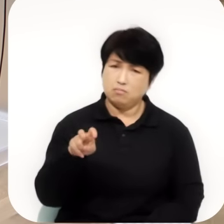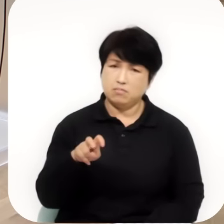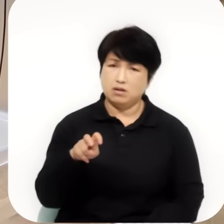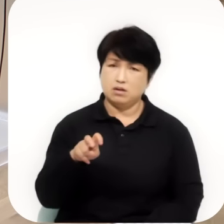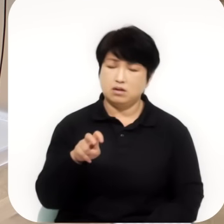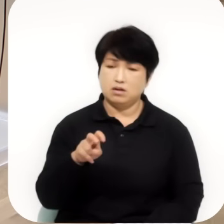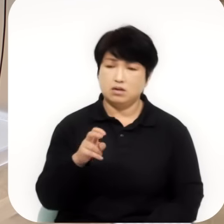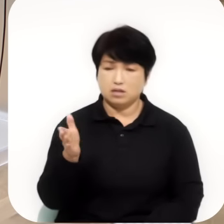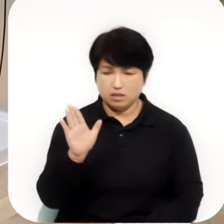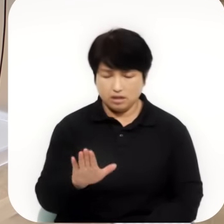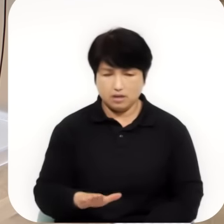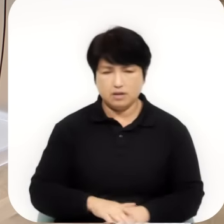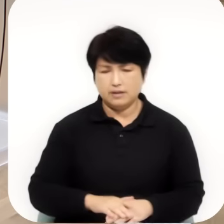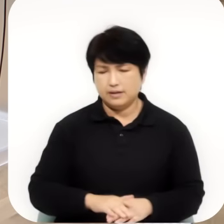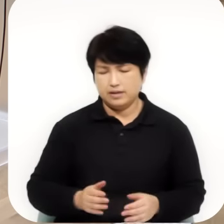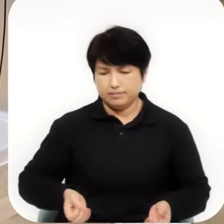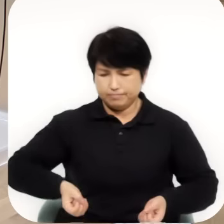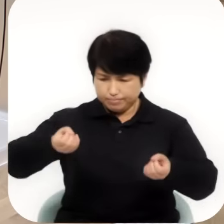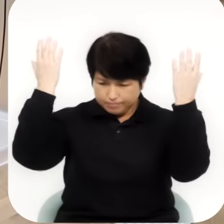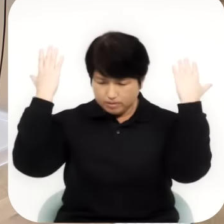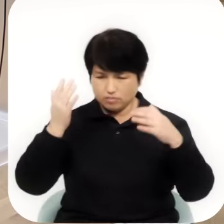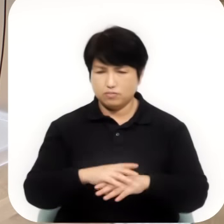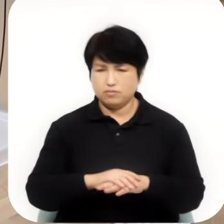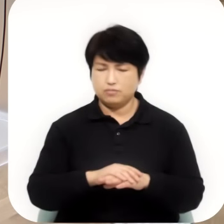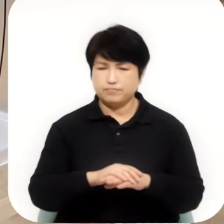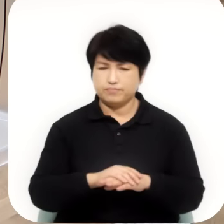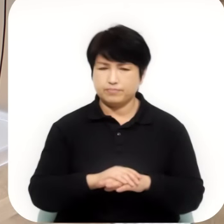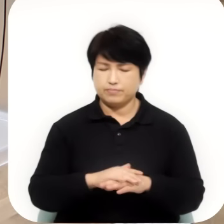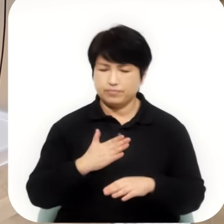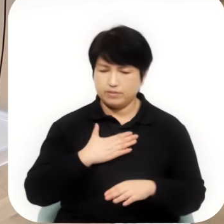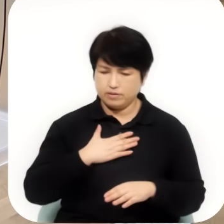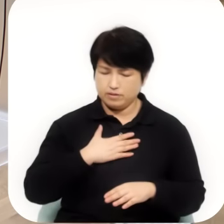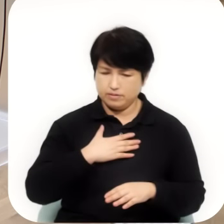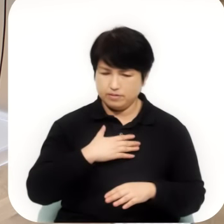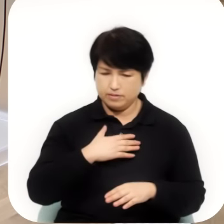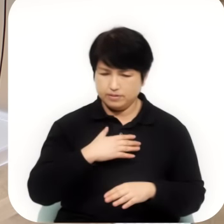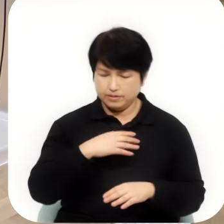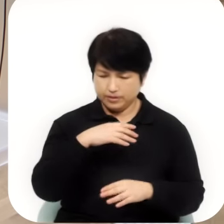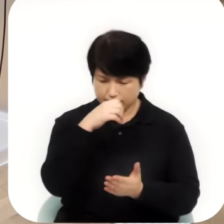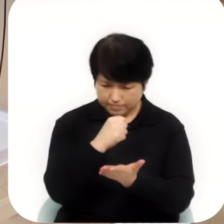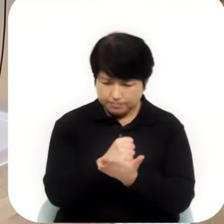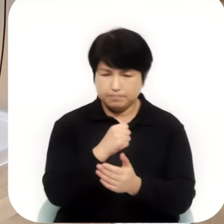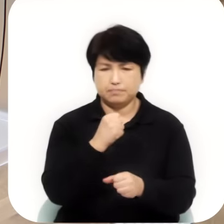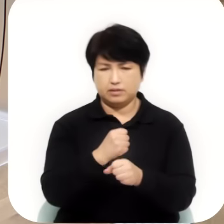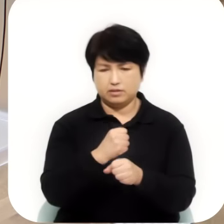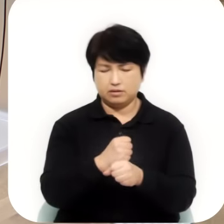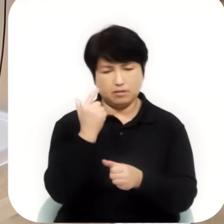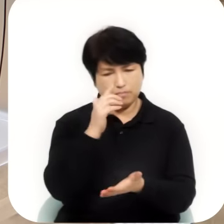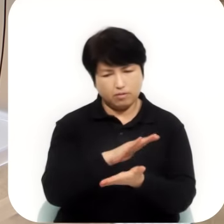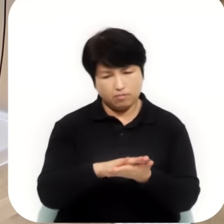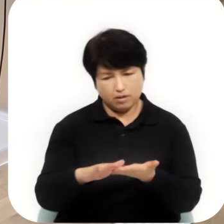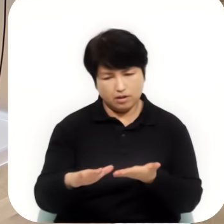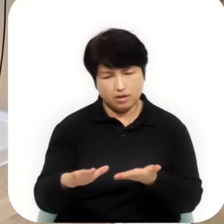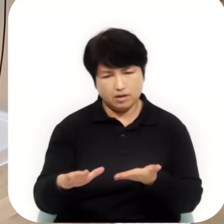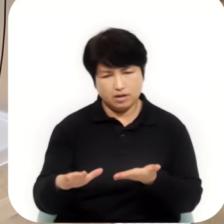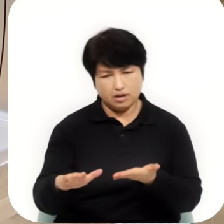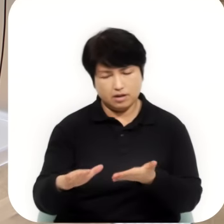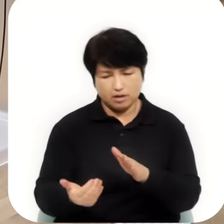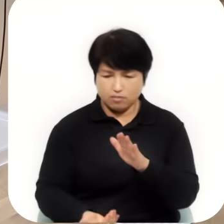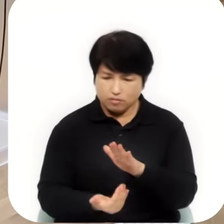원망으로부터 좀, 그것을 떨쳐내고, 온전한 저를 마주하고 평온을 되찾을 수 있는지 스님께 주고